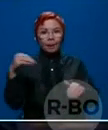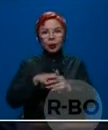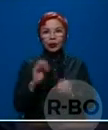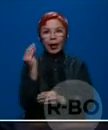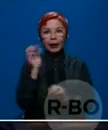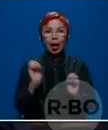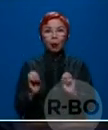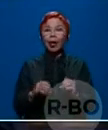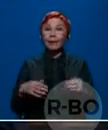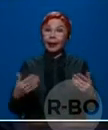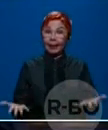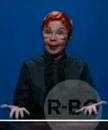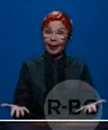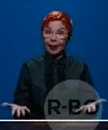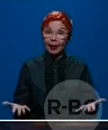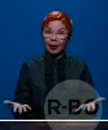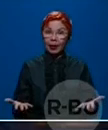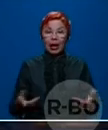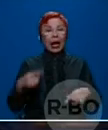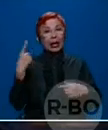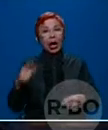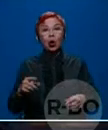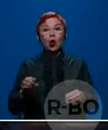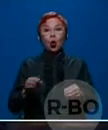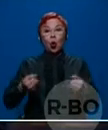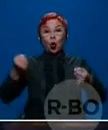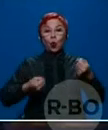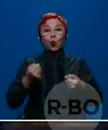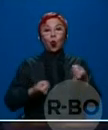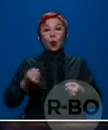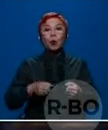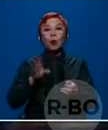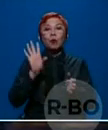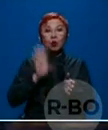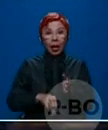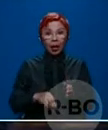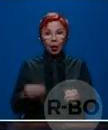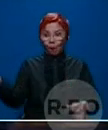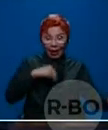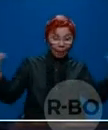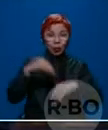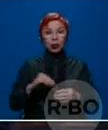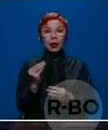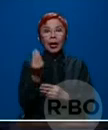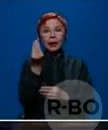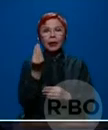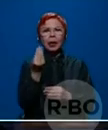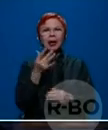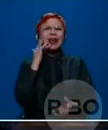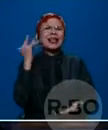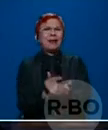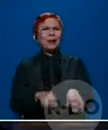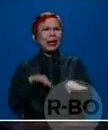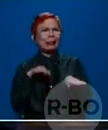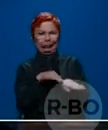terjadi adalah mobil-mobil murah yang Rama lingkungan yang engak masuk dan Jakarta akan pcet ya Apakah solusi